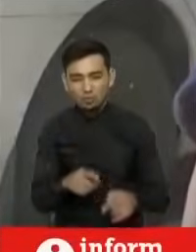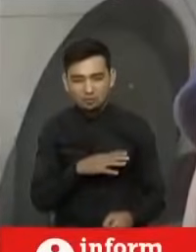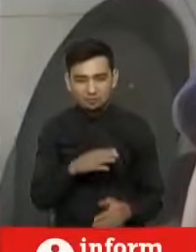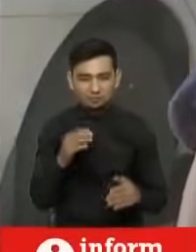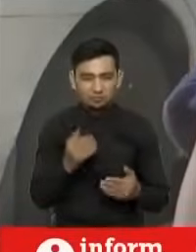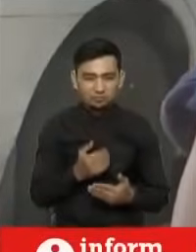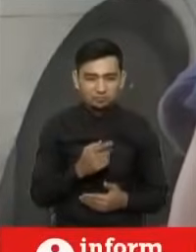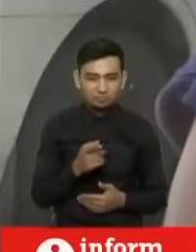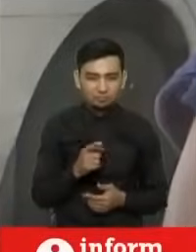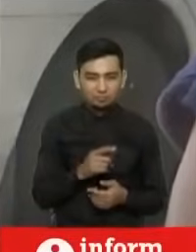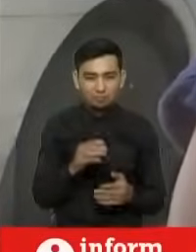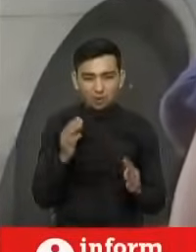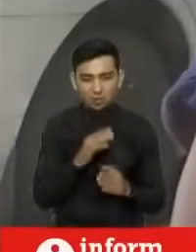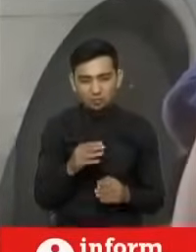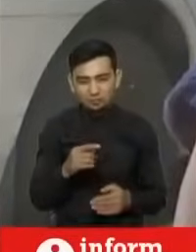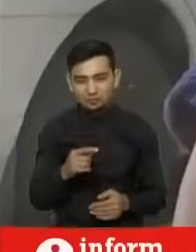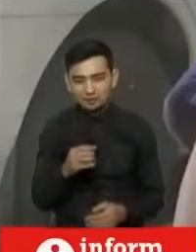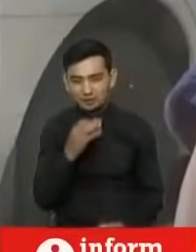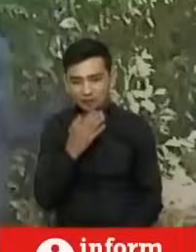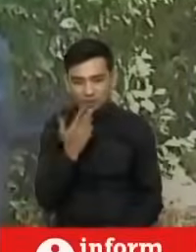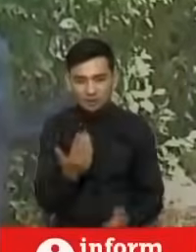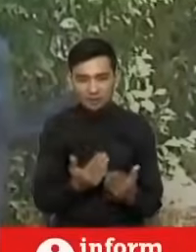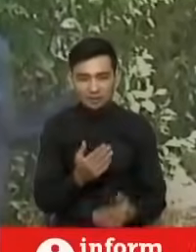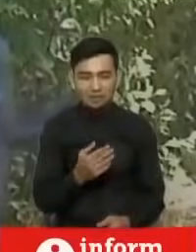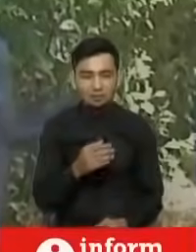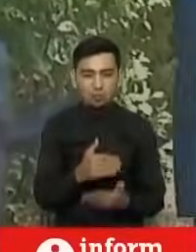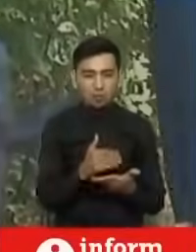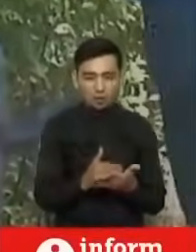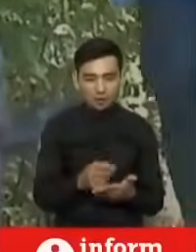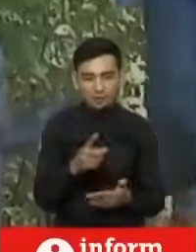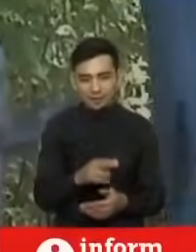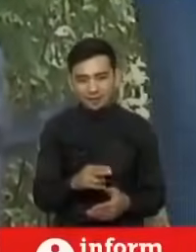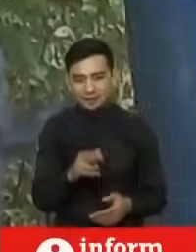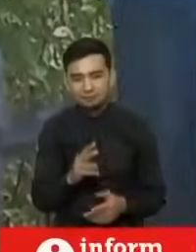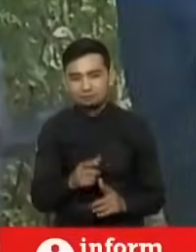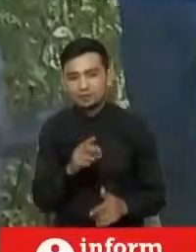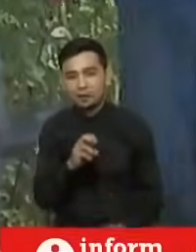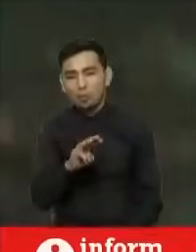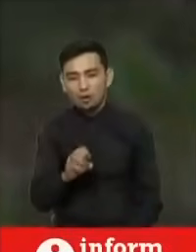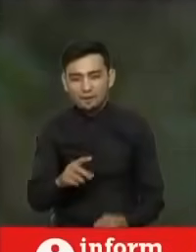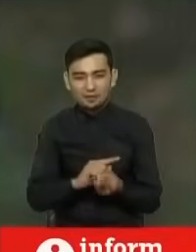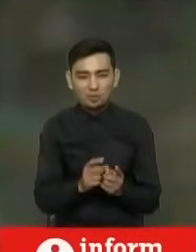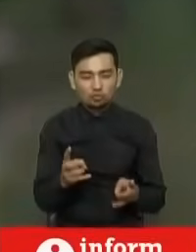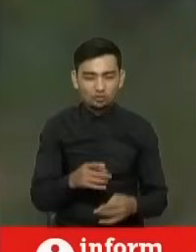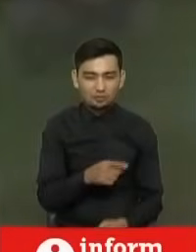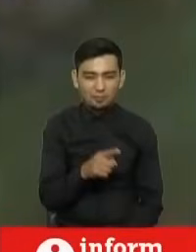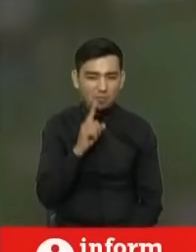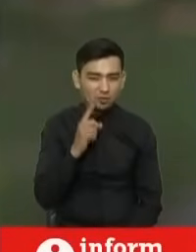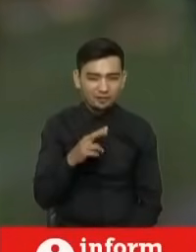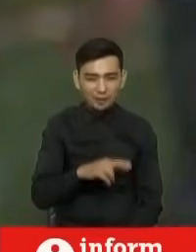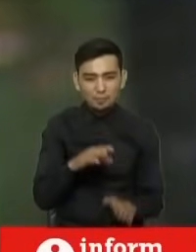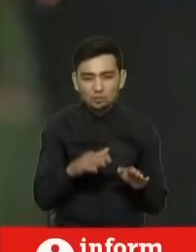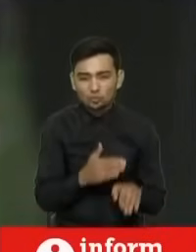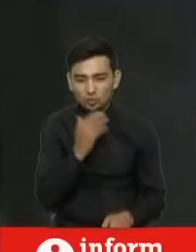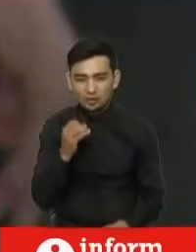нужны программы инфраструктур. Нужны программы и по стимуляции демографии, считают эксперты. Они отмечают в последнее время